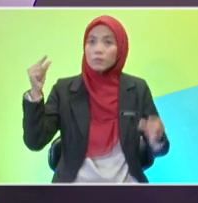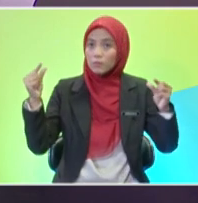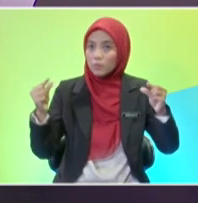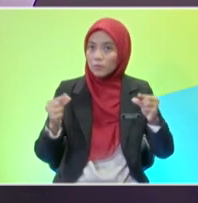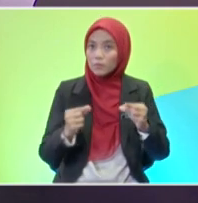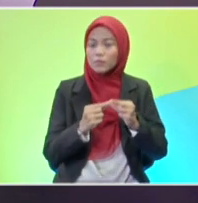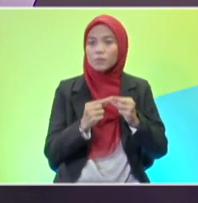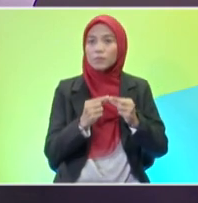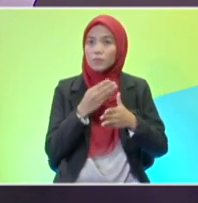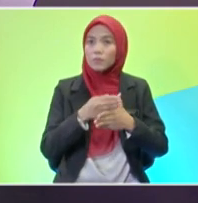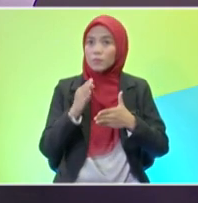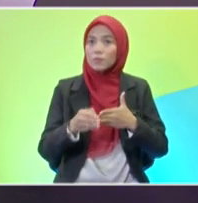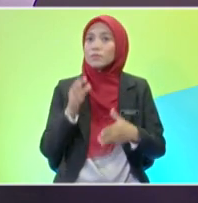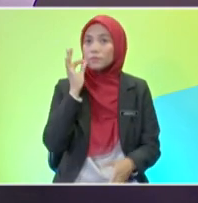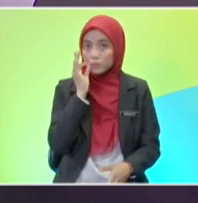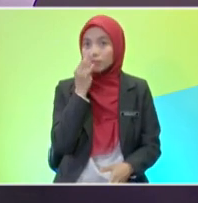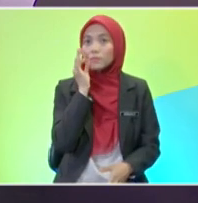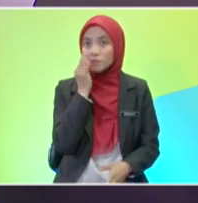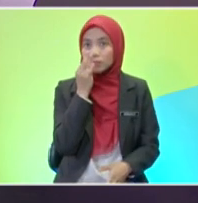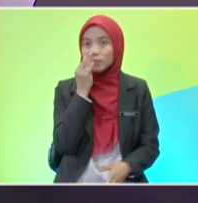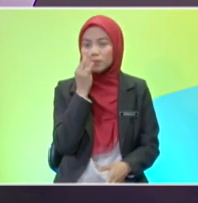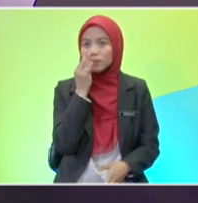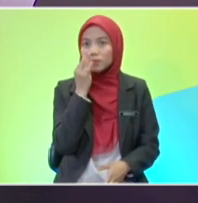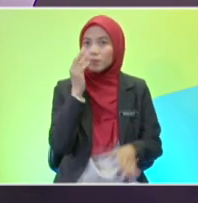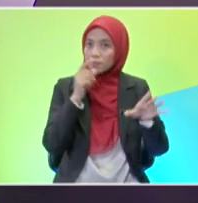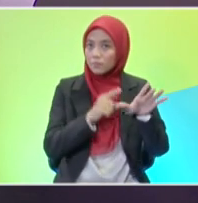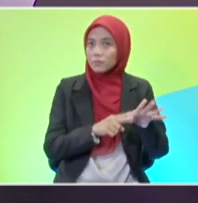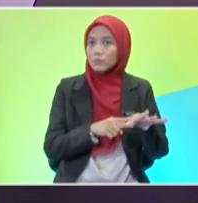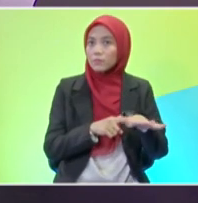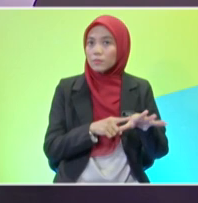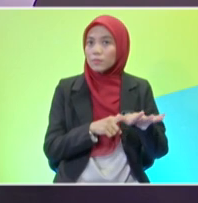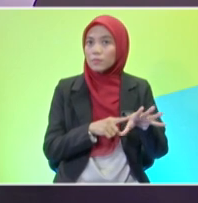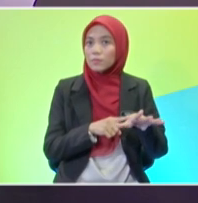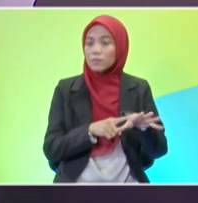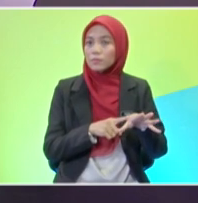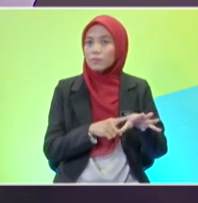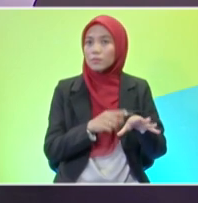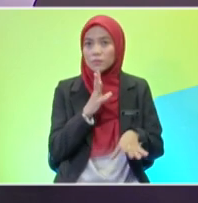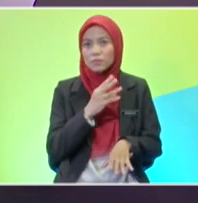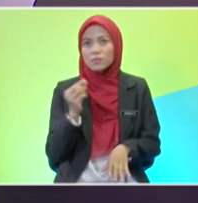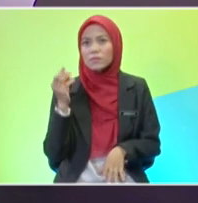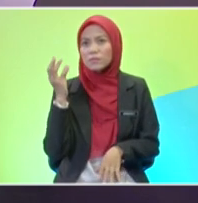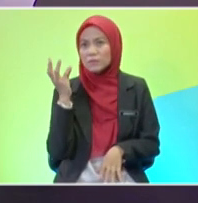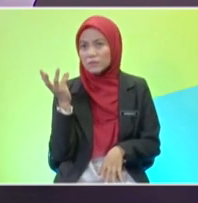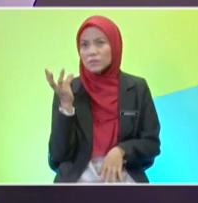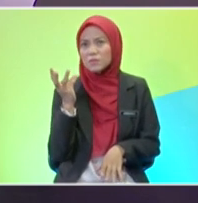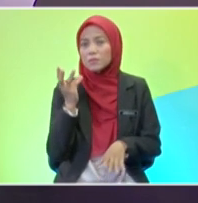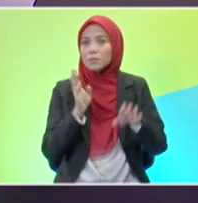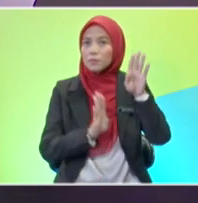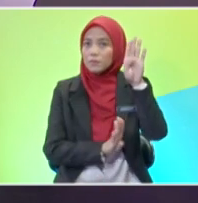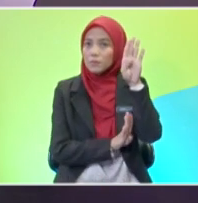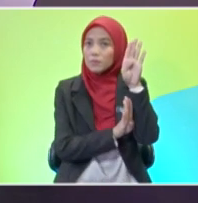bagian buah itu tadi oke bagian daun buah kuku itu tadi Dan juga mungkin sedikit batang yang ada pada